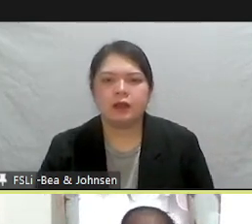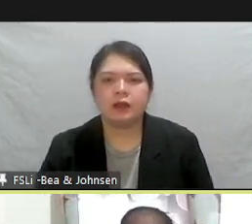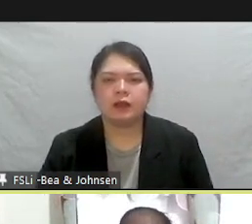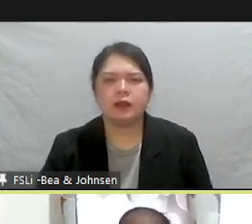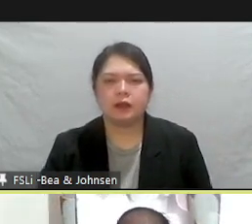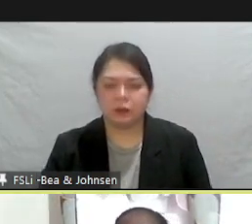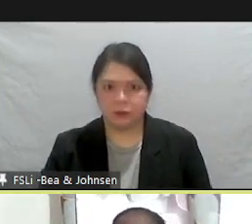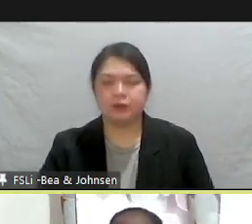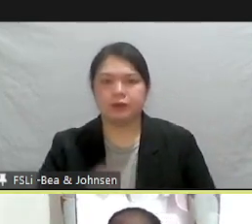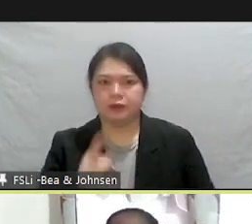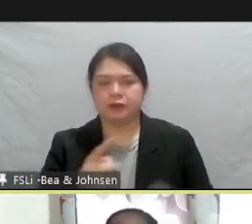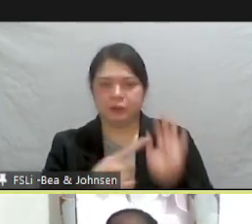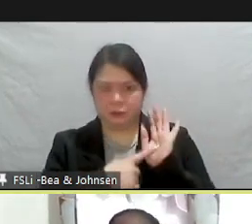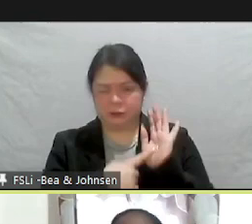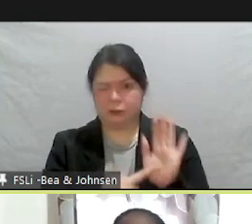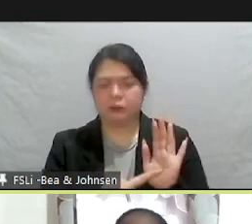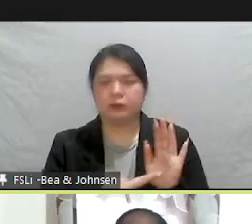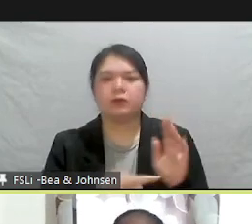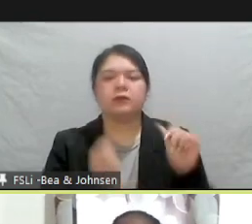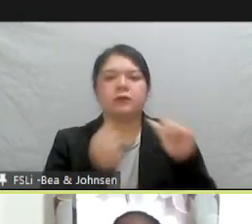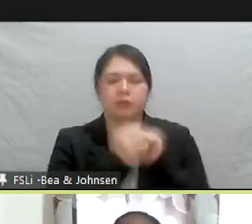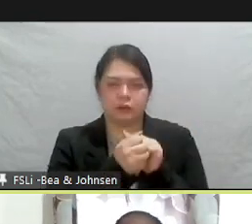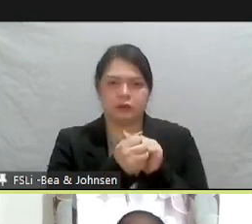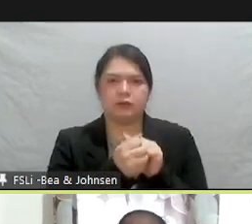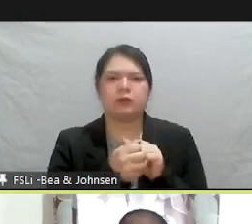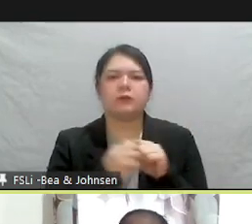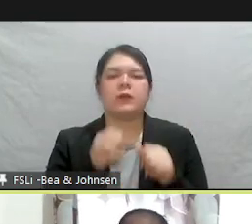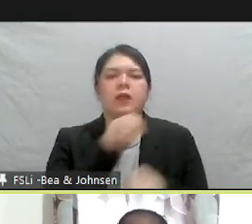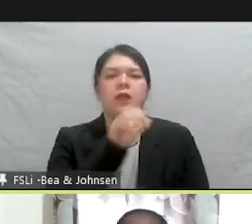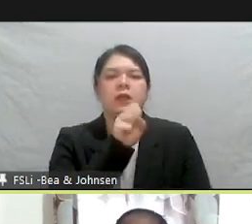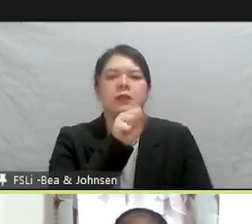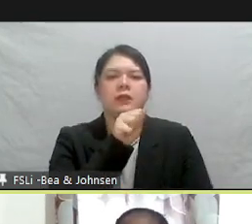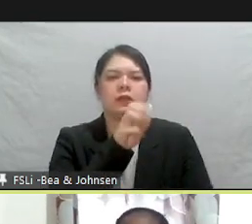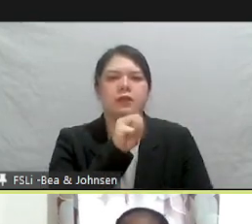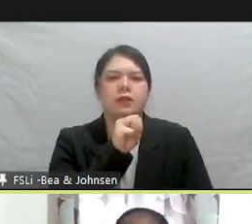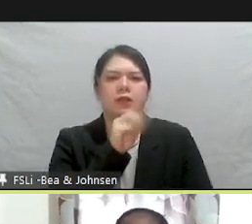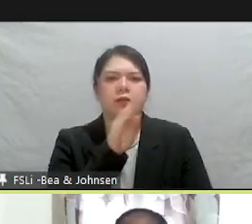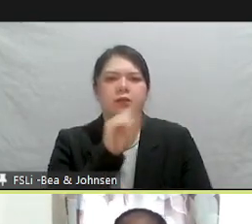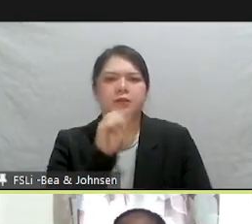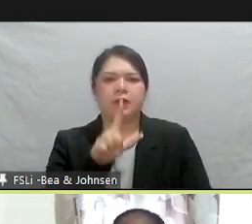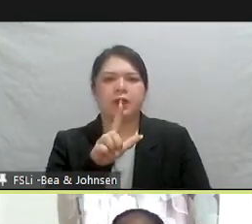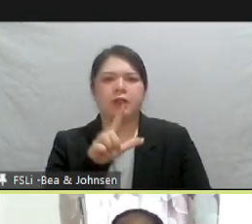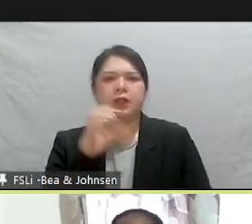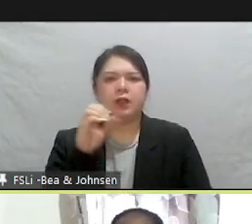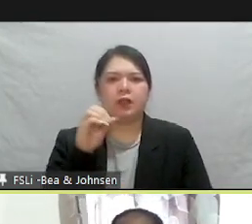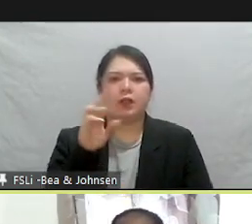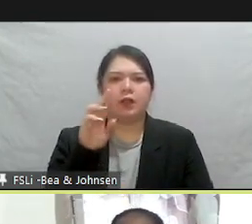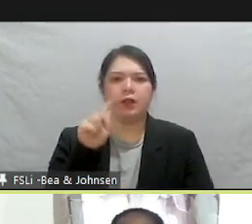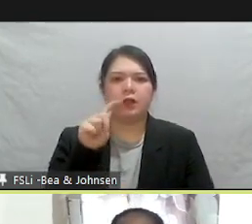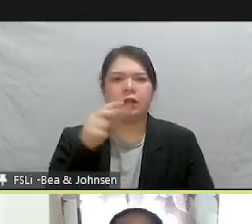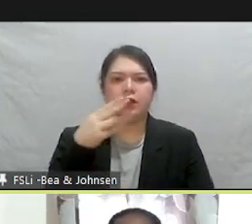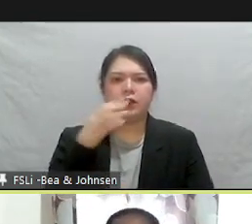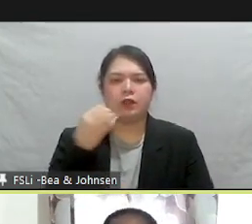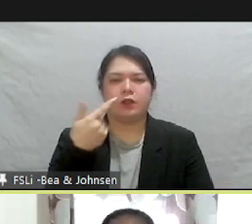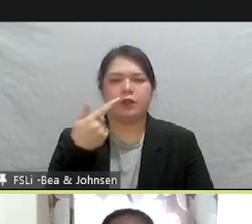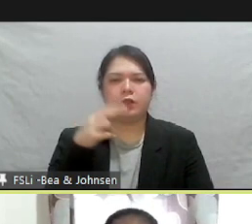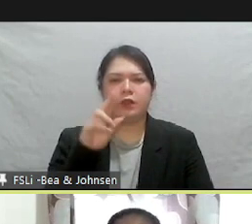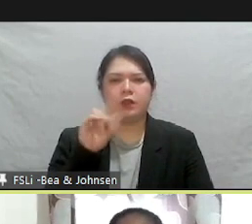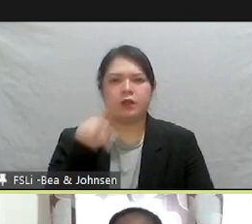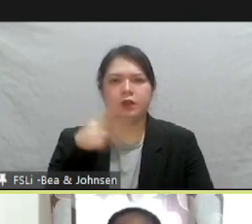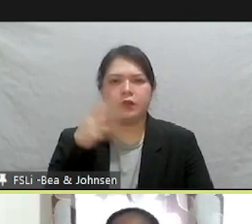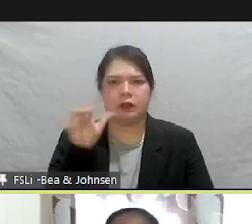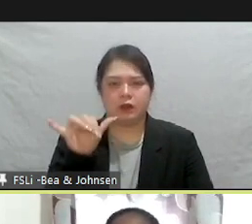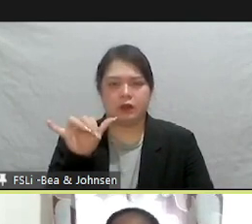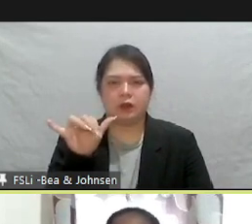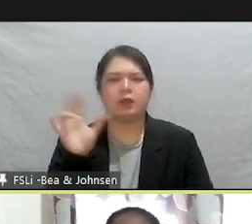Ito yung nakasama po tayo dito sa paggawa ng Sambal Autography, na kung saan sa Sambal Autography na ito itong